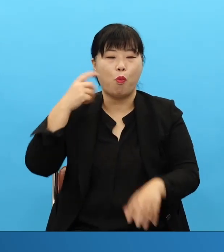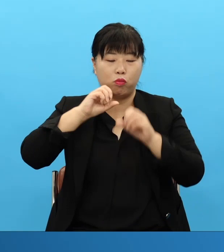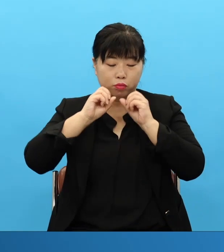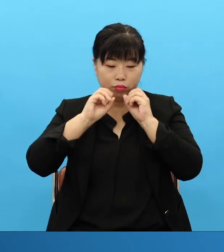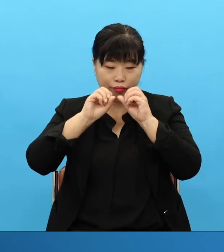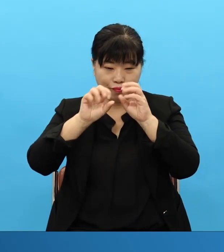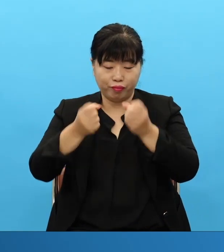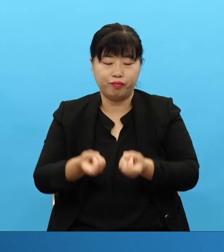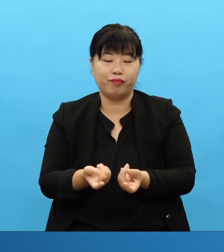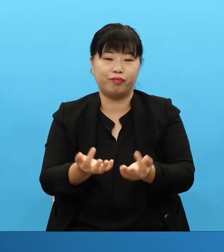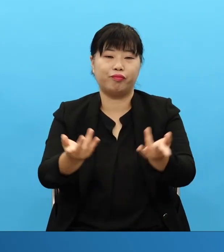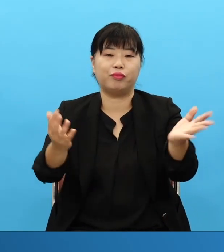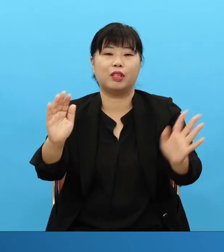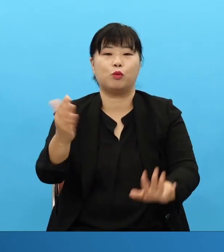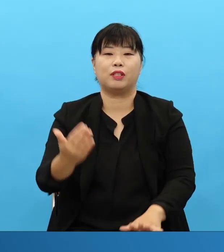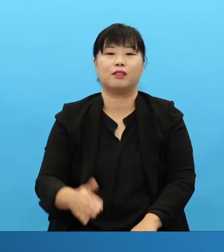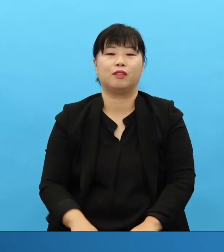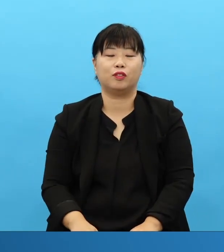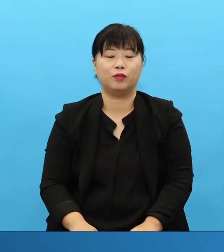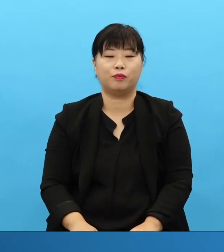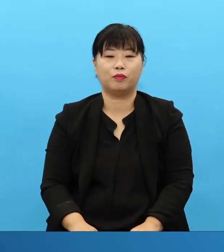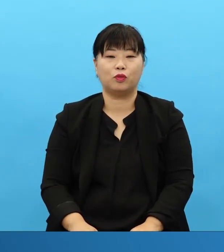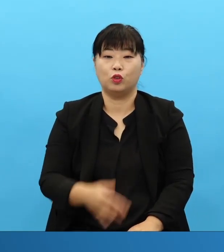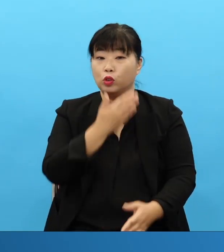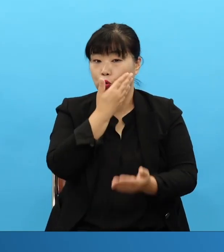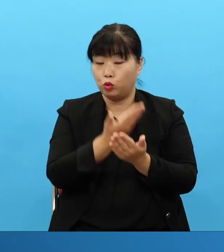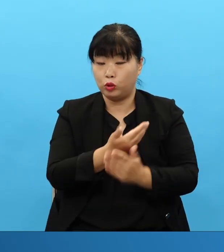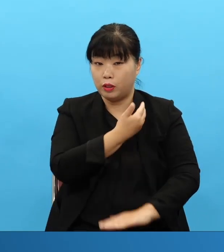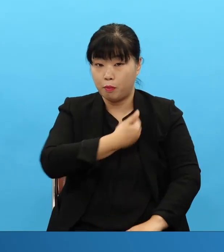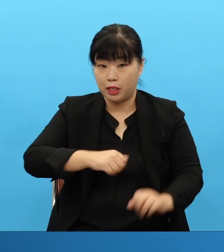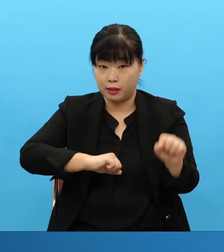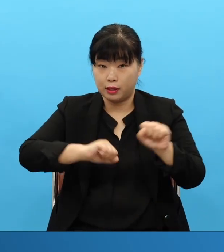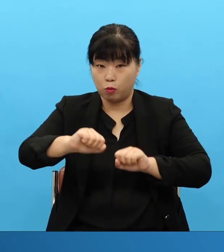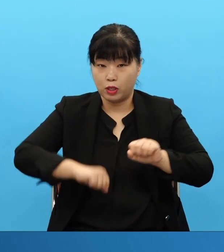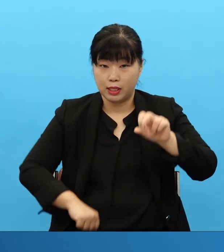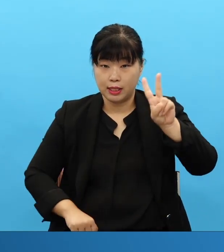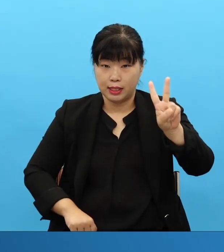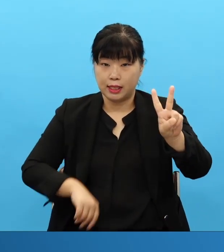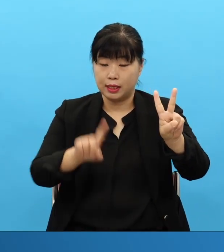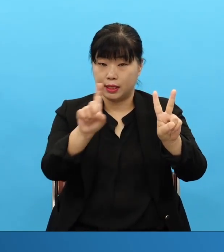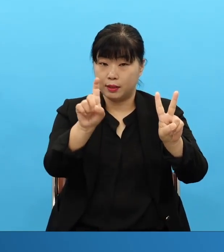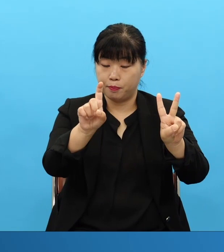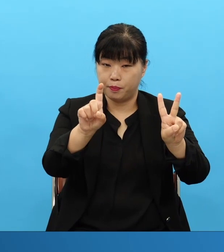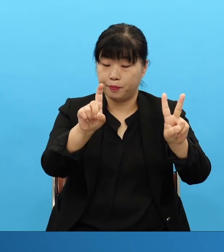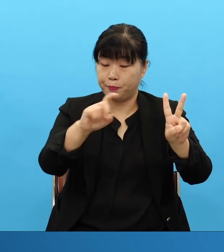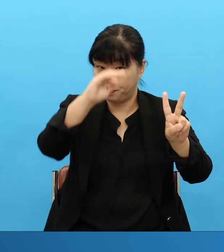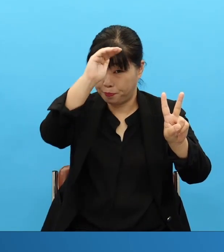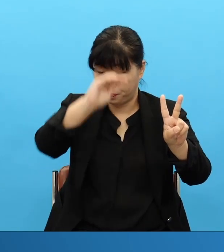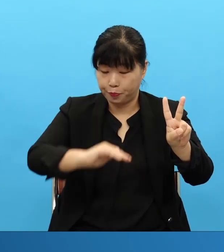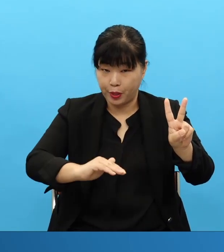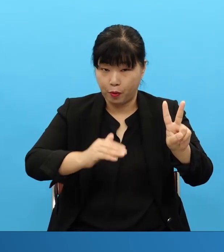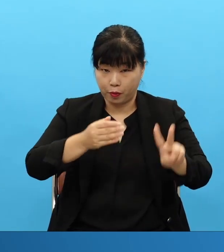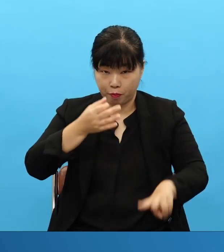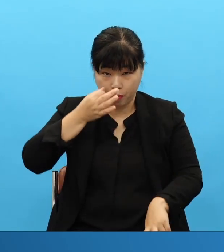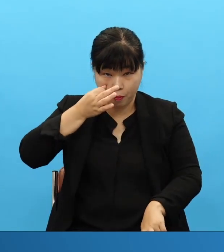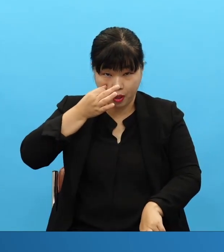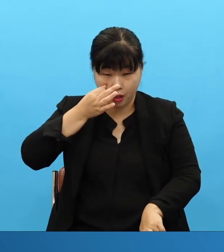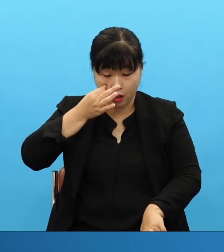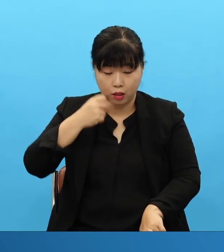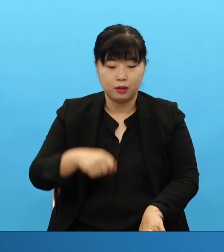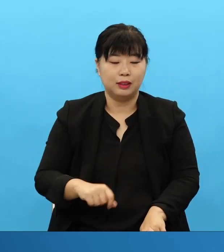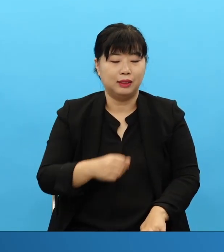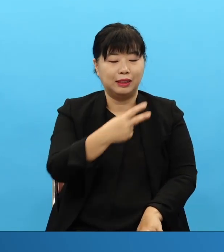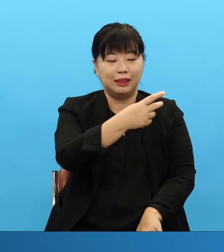눈여겨봐야 될 게 이 사람입니다. And from there we have to really look carefully at chapter 2 verse 2. 237 나라를 움직이고 있는 나라에서 온 거예요. They came from the nation